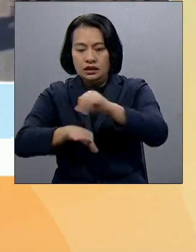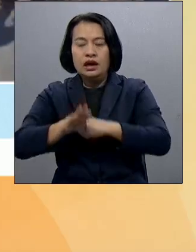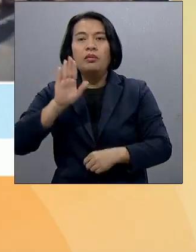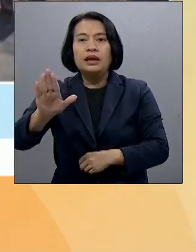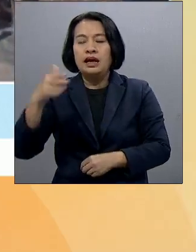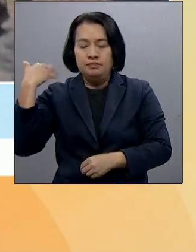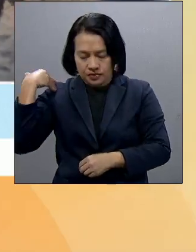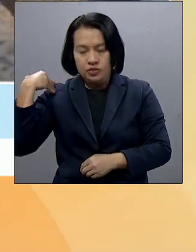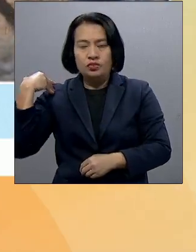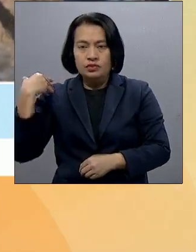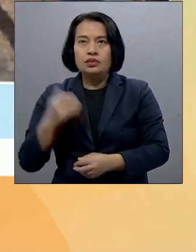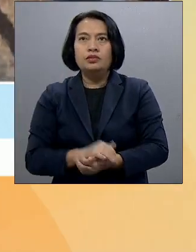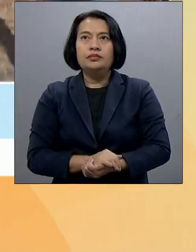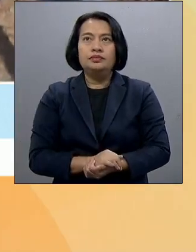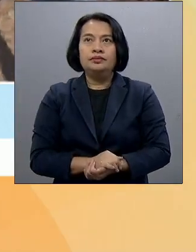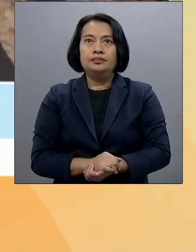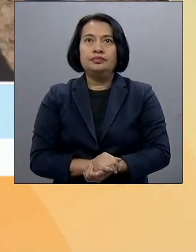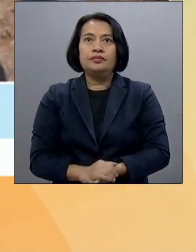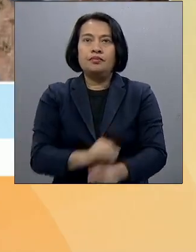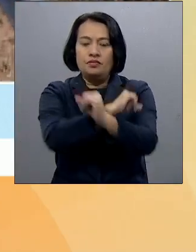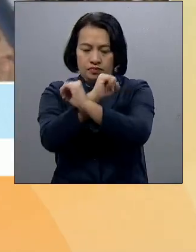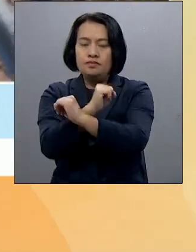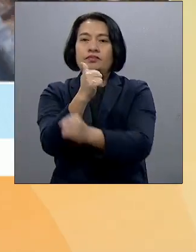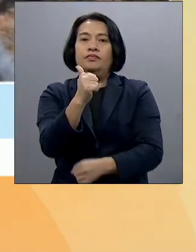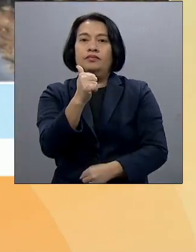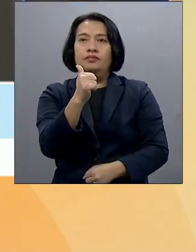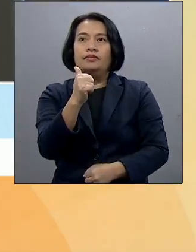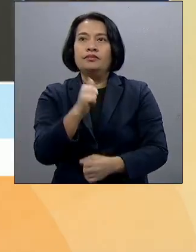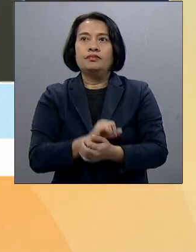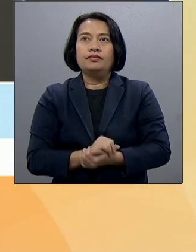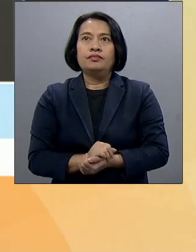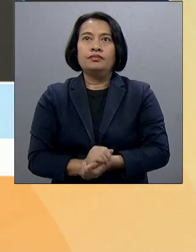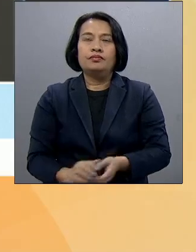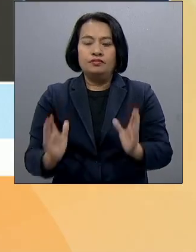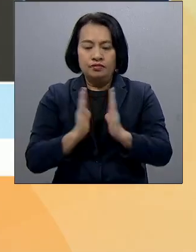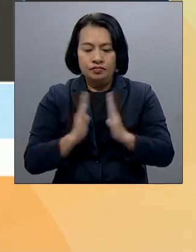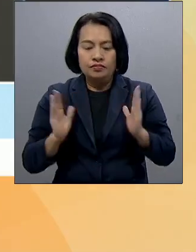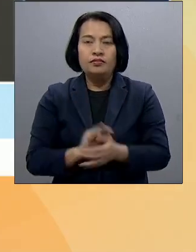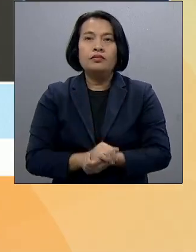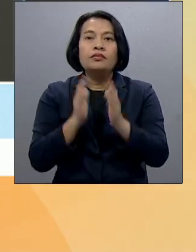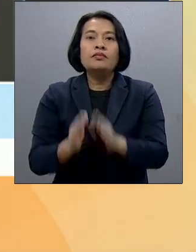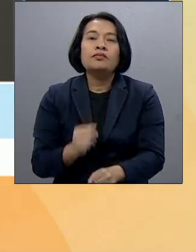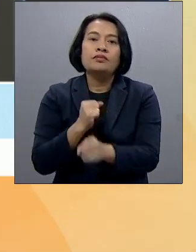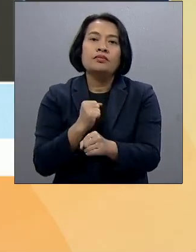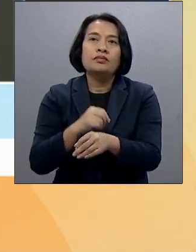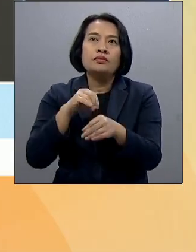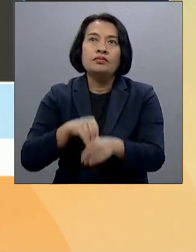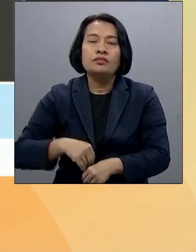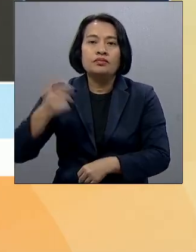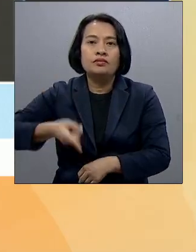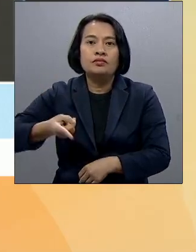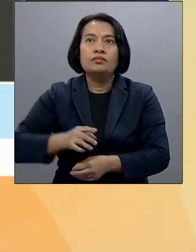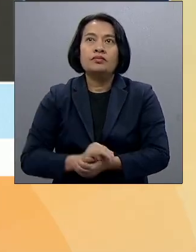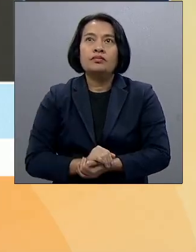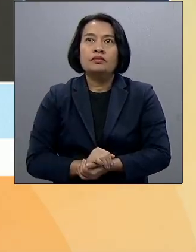อดภัยได้ค่ะ ปลอดภัยแน่นอนครับ โอเคได้ค่ะขอบพระคุณข้อมูลจากท่าน พนักงานอะไรเราก็ยังอยู่ตามปกติครับ